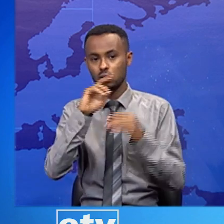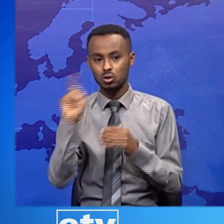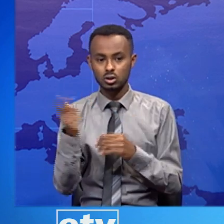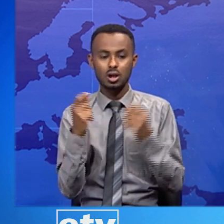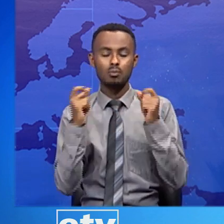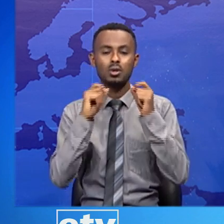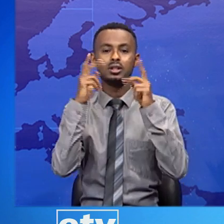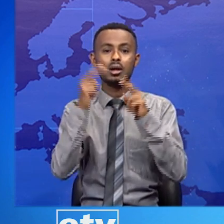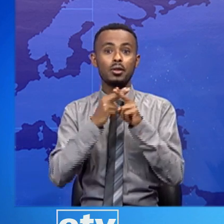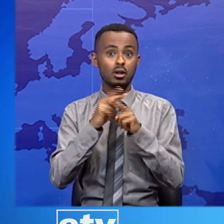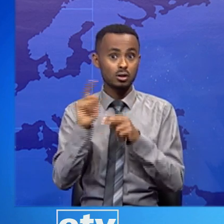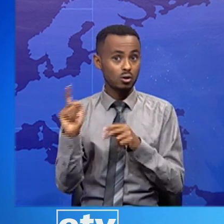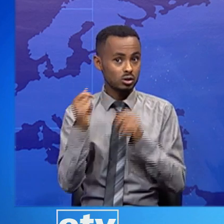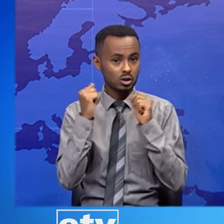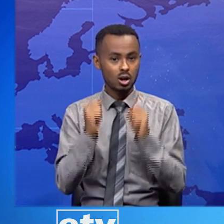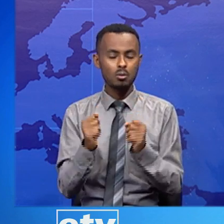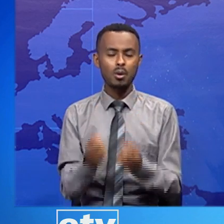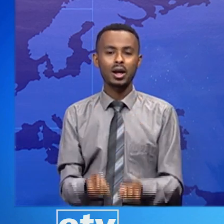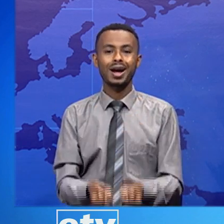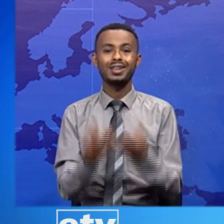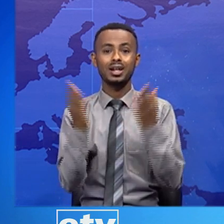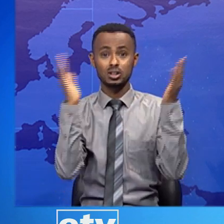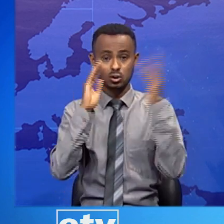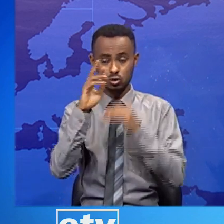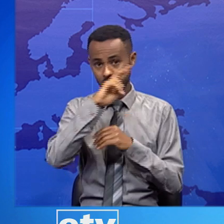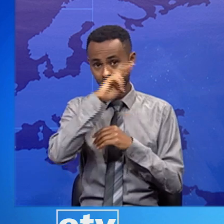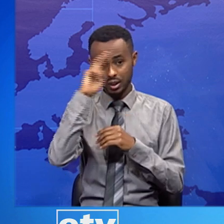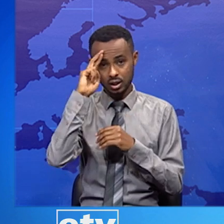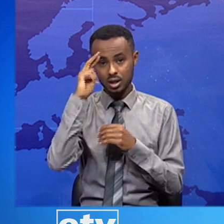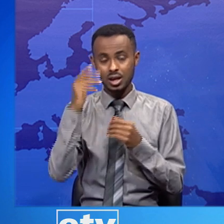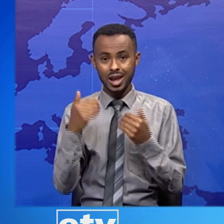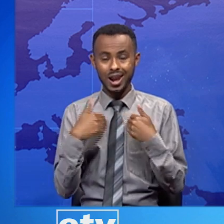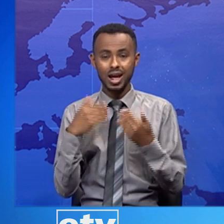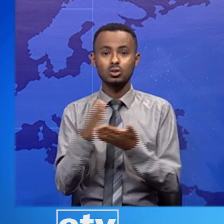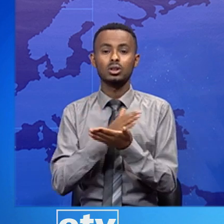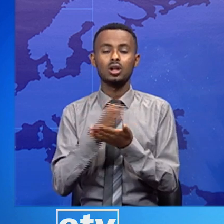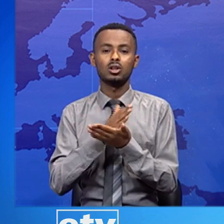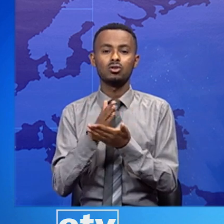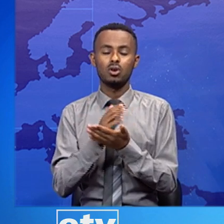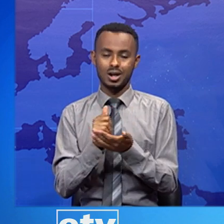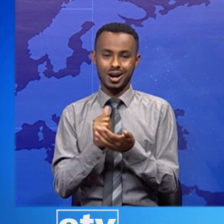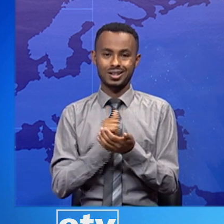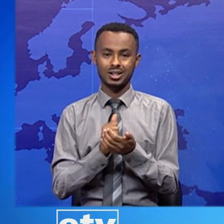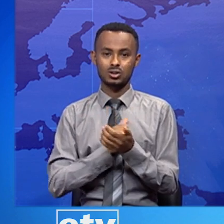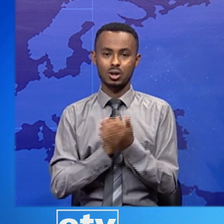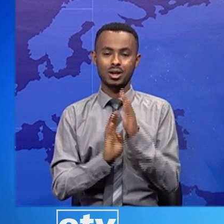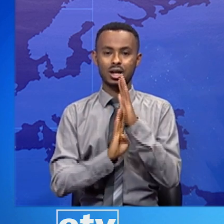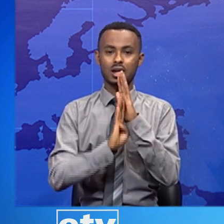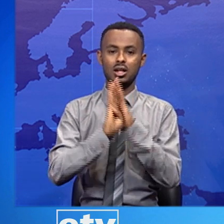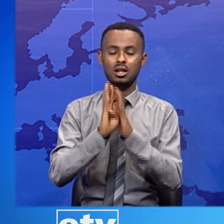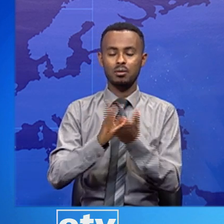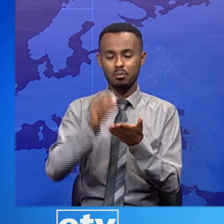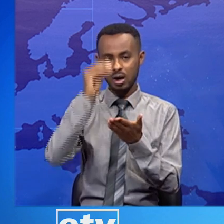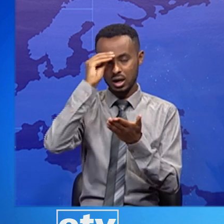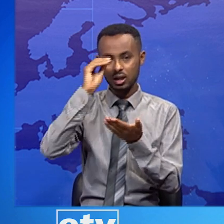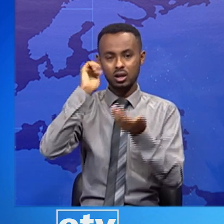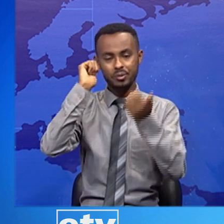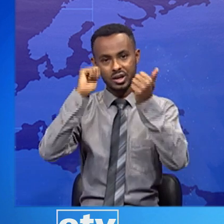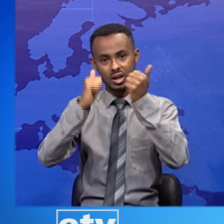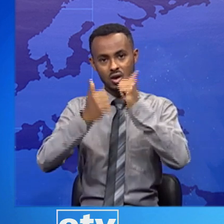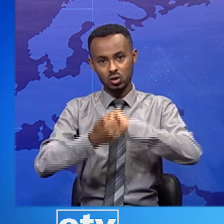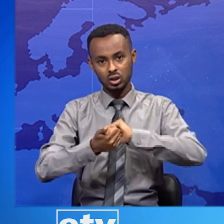ችግር ሊሆን ይችላል፣ በግንዛቤ ችግር ሊሆን ይችላል፣ በበርካታ ችግሮች ምክንያት ያላቸው ተሳትፎ ራሳቸውን የማሳደግ